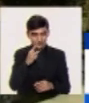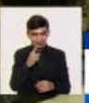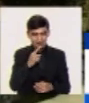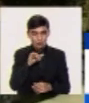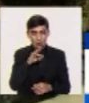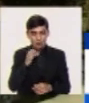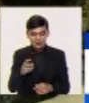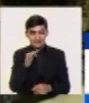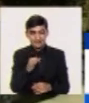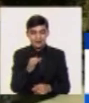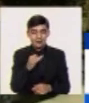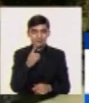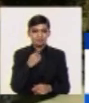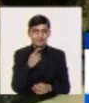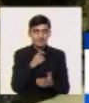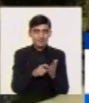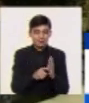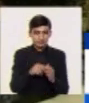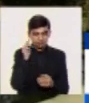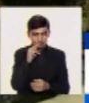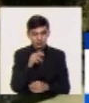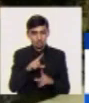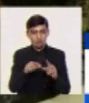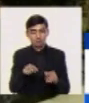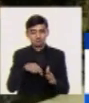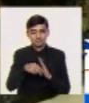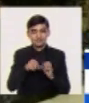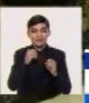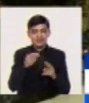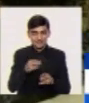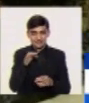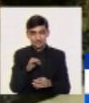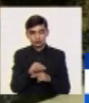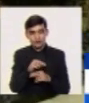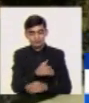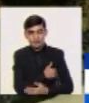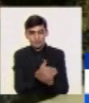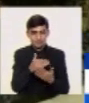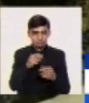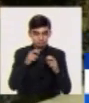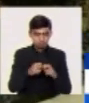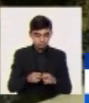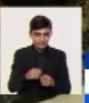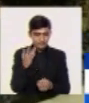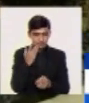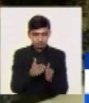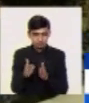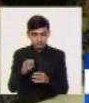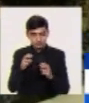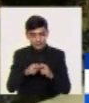Бірінші сыныптарда сатылы режим. Мектепке кіру кезінде білім алушылардың температурасын күнделікті өлшеу